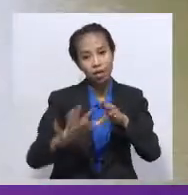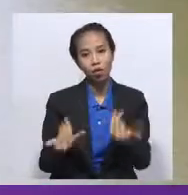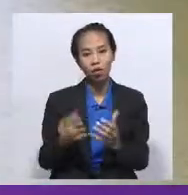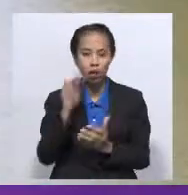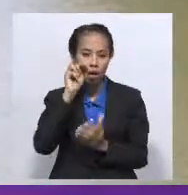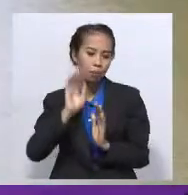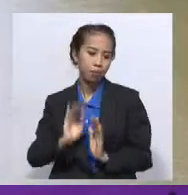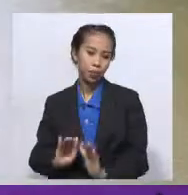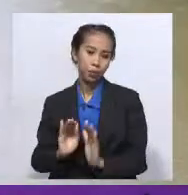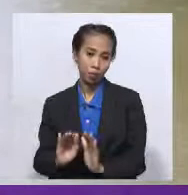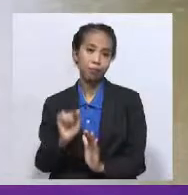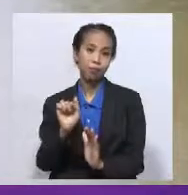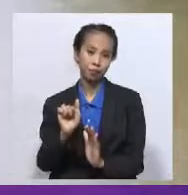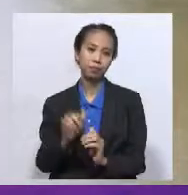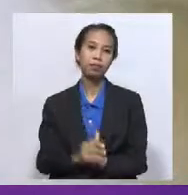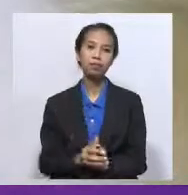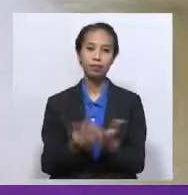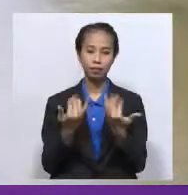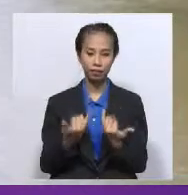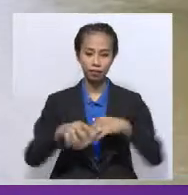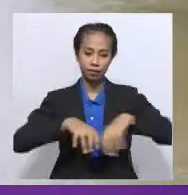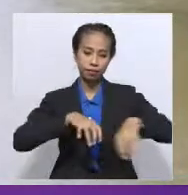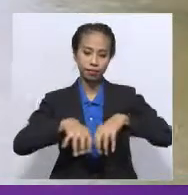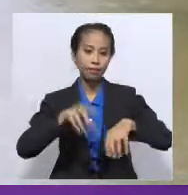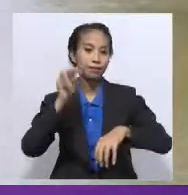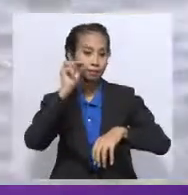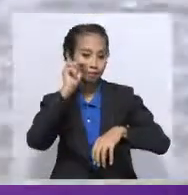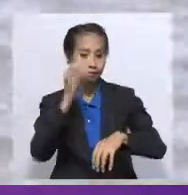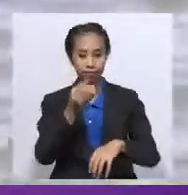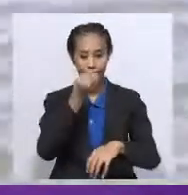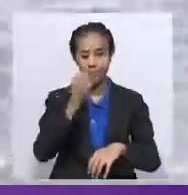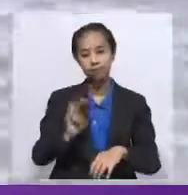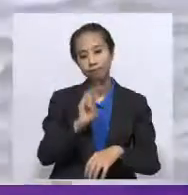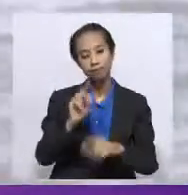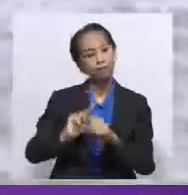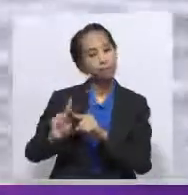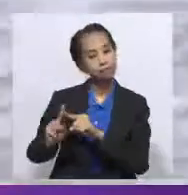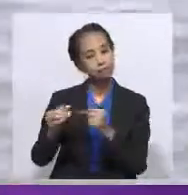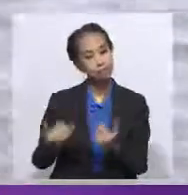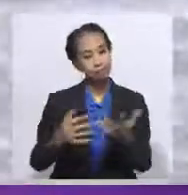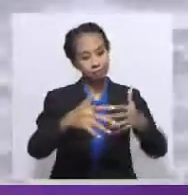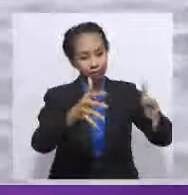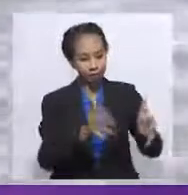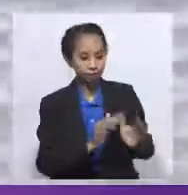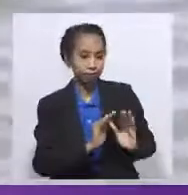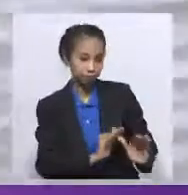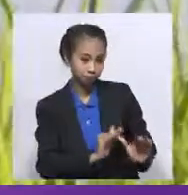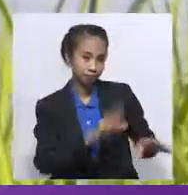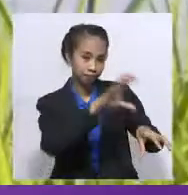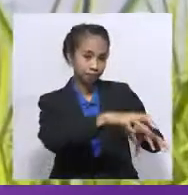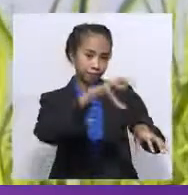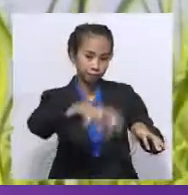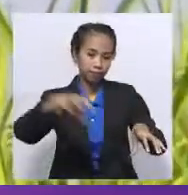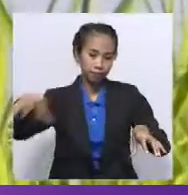ก็บน้ำให้มีความเหมาะสมการจัดการน้ำเพื่อการอุปโภคบริโภคในพื้นที่อ่างน้ำต่างๆที่กรมชลประ